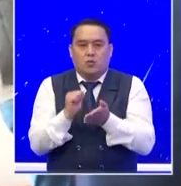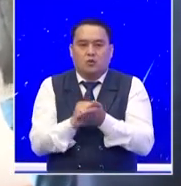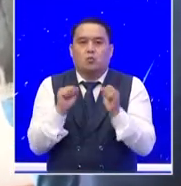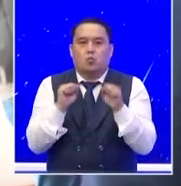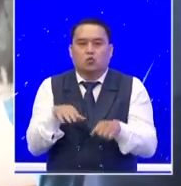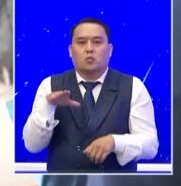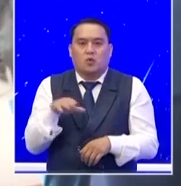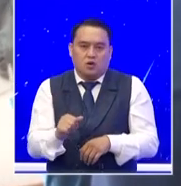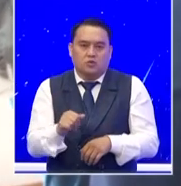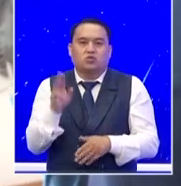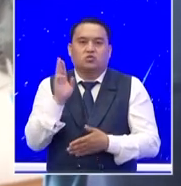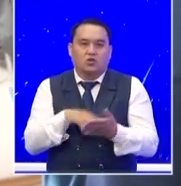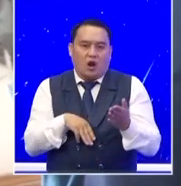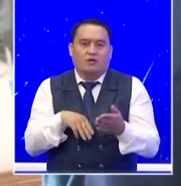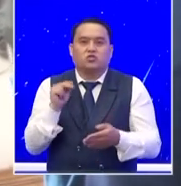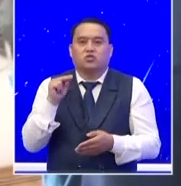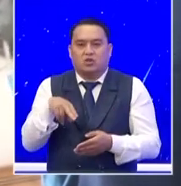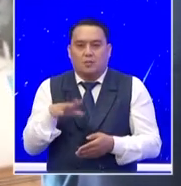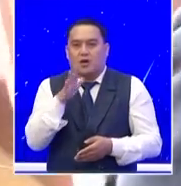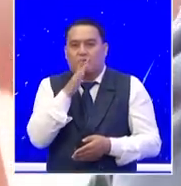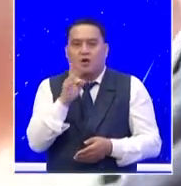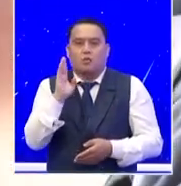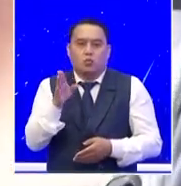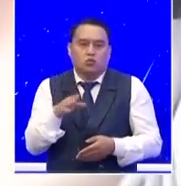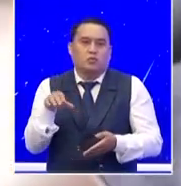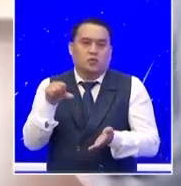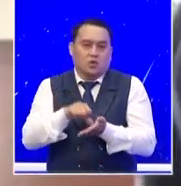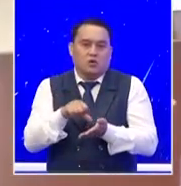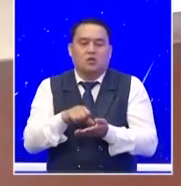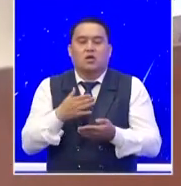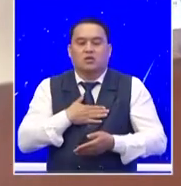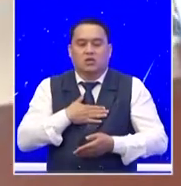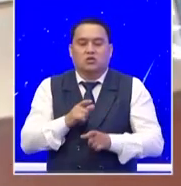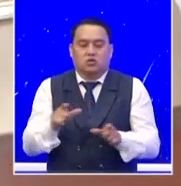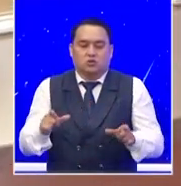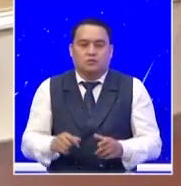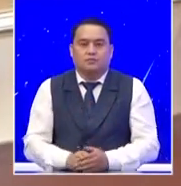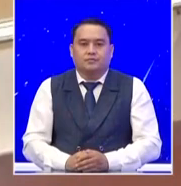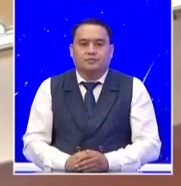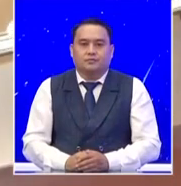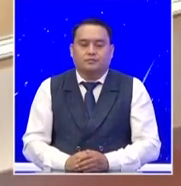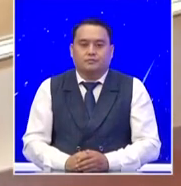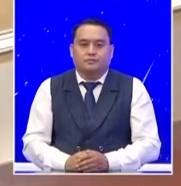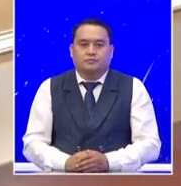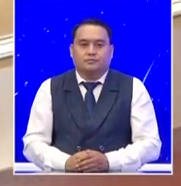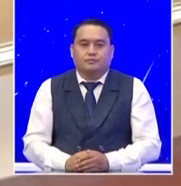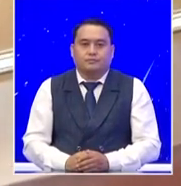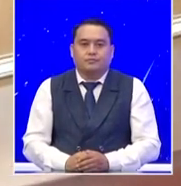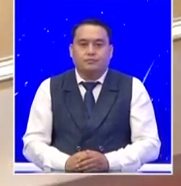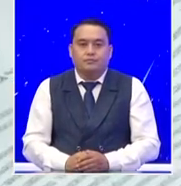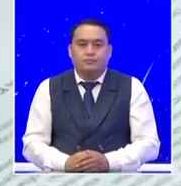Без каких-либо штрафов и просроченные документы в период ЧП смогут поменять и граждане нашей страны.